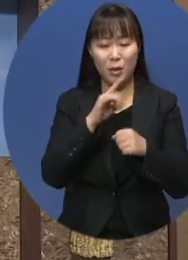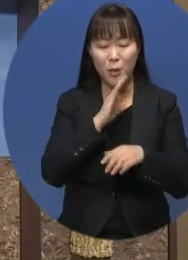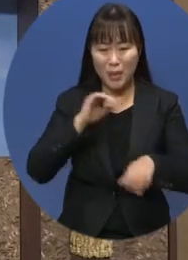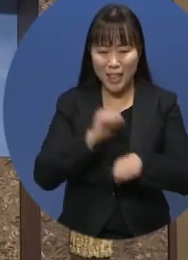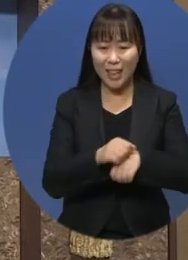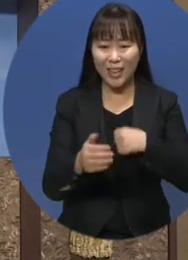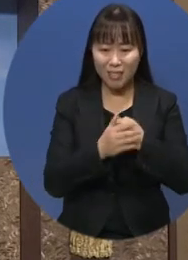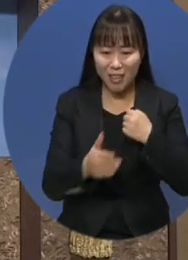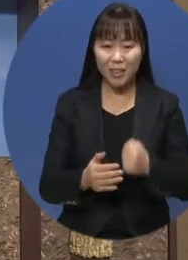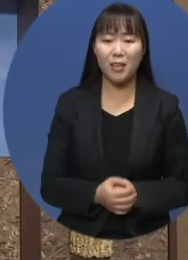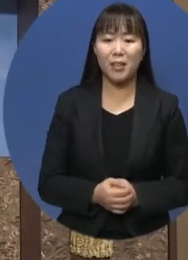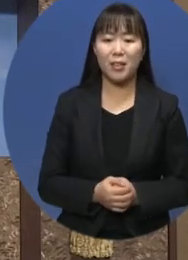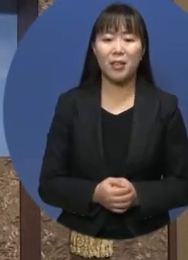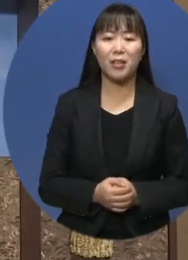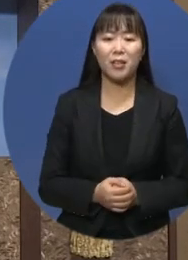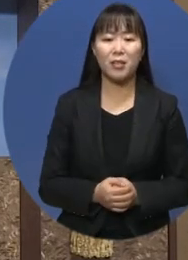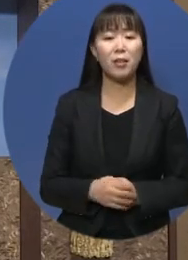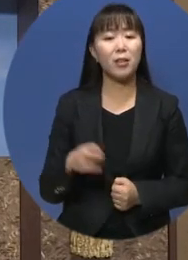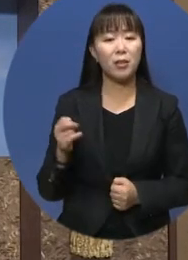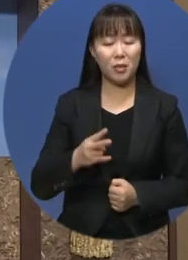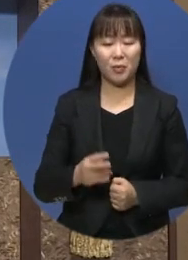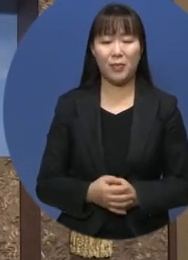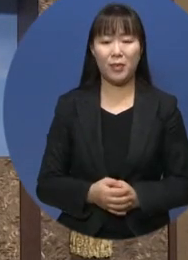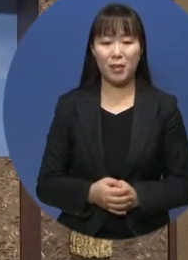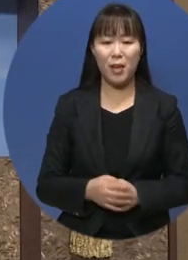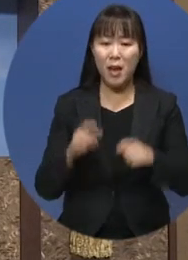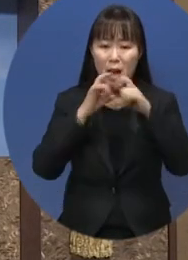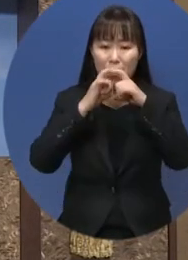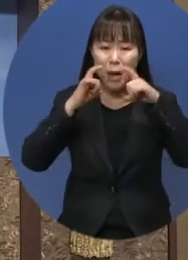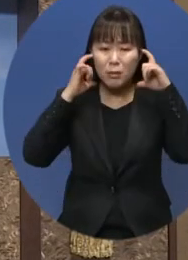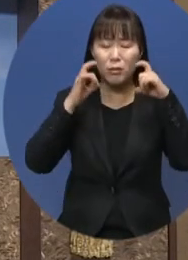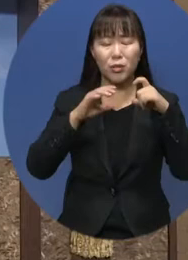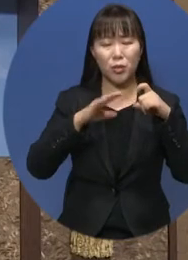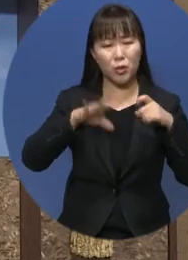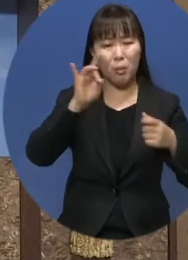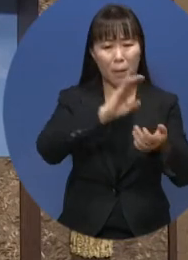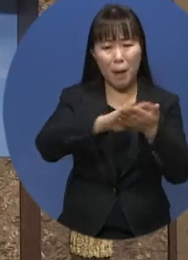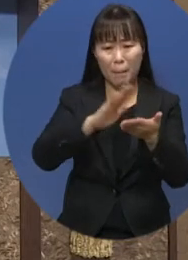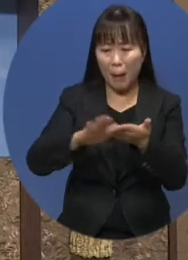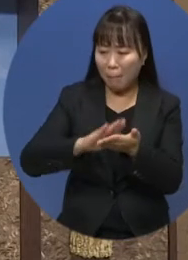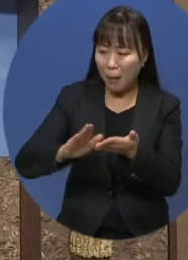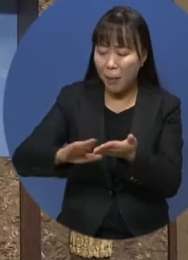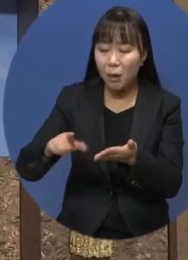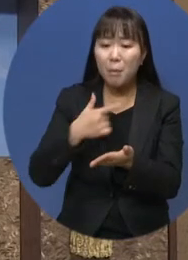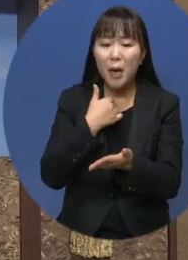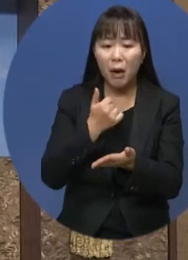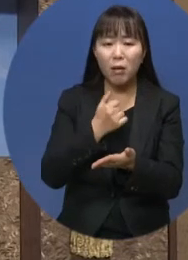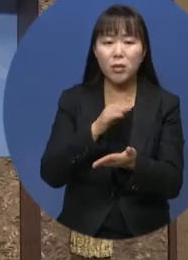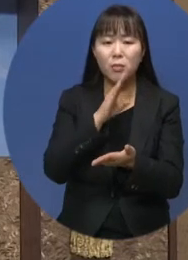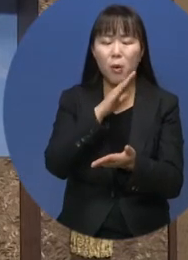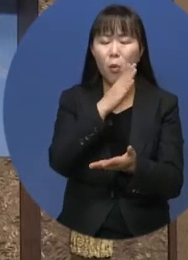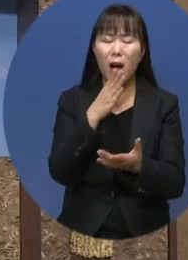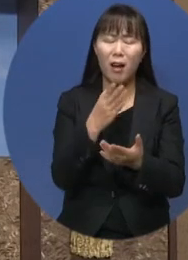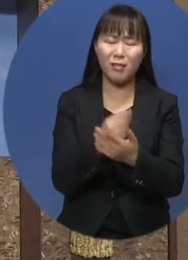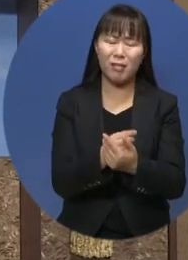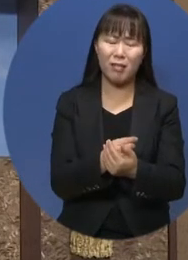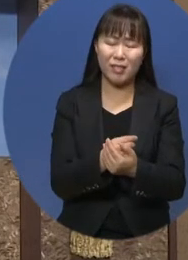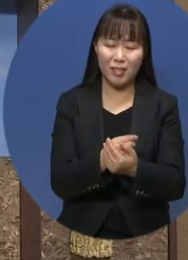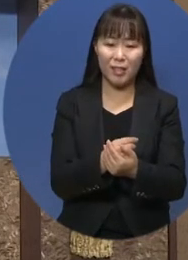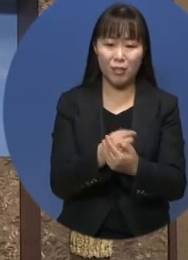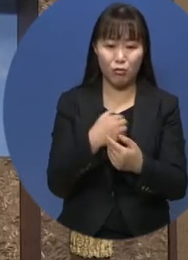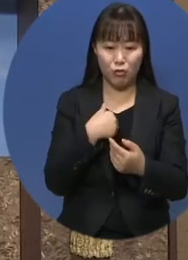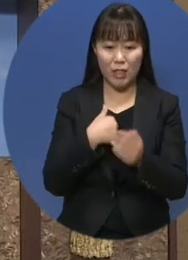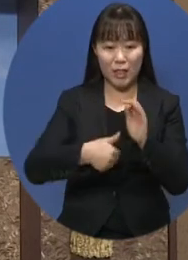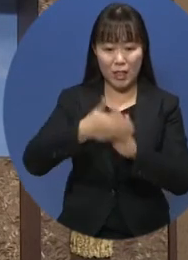꽤나 아 그리고 또 사실 우리 마스크가 처음에 너무 풍경 상 일어났죠 그렇죠 근시 크겠죠 예 근데 그때 우리